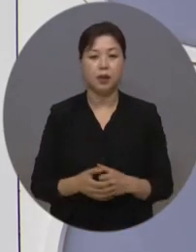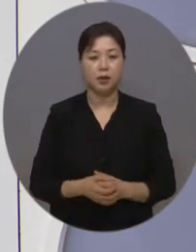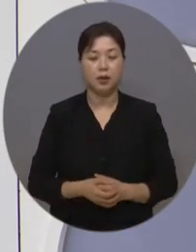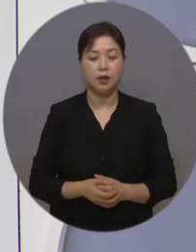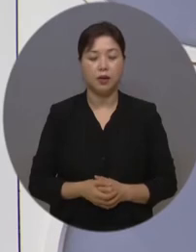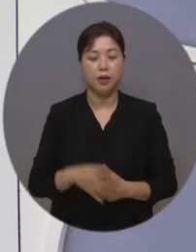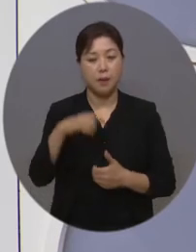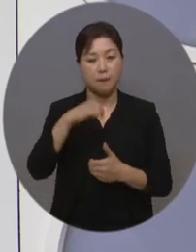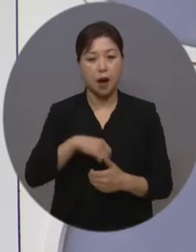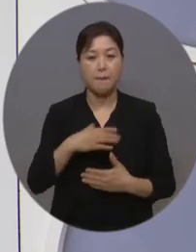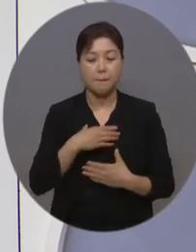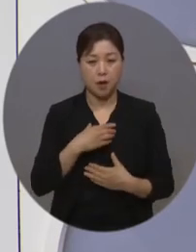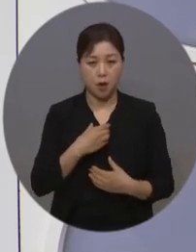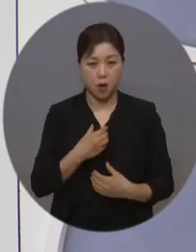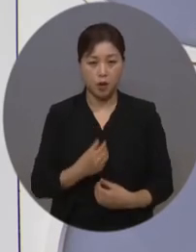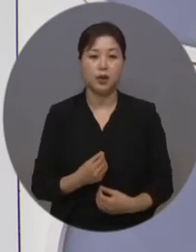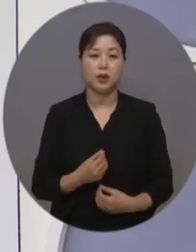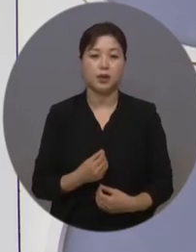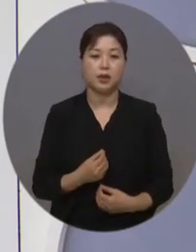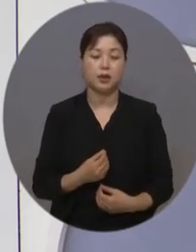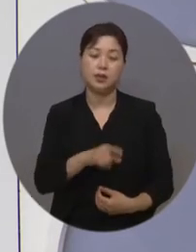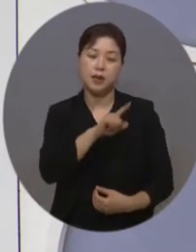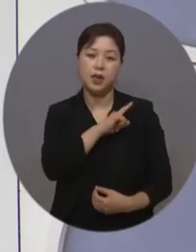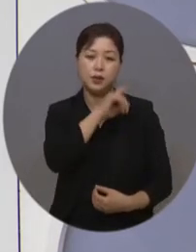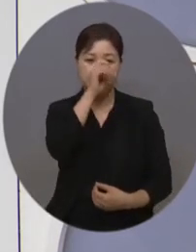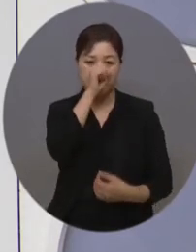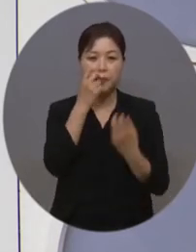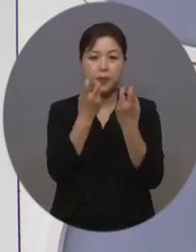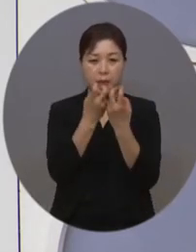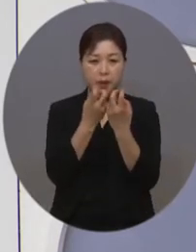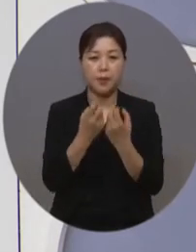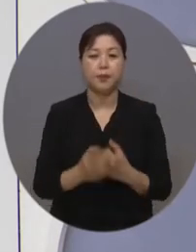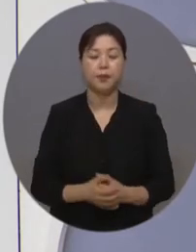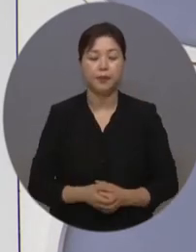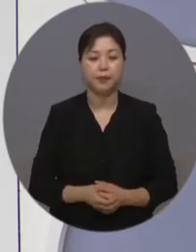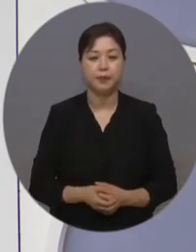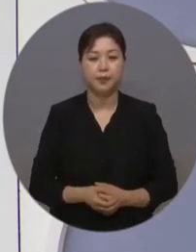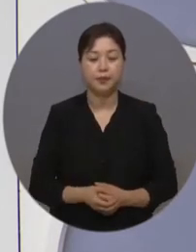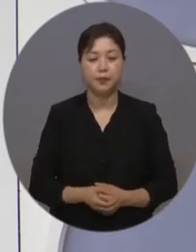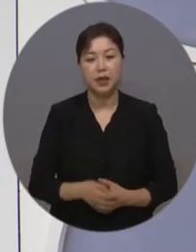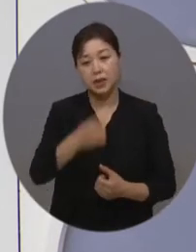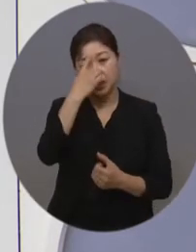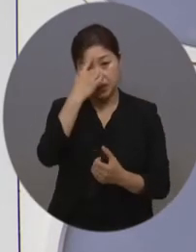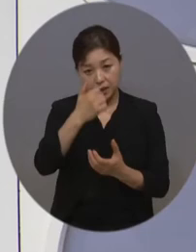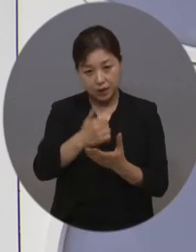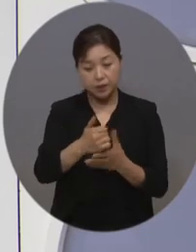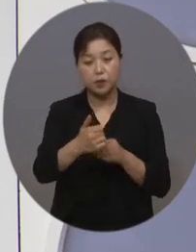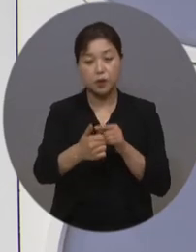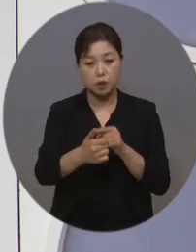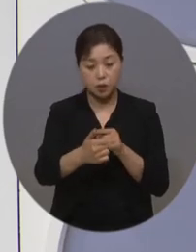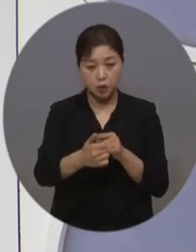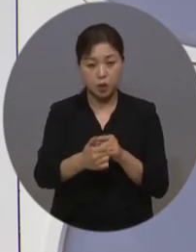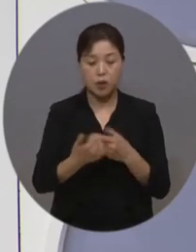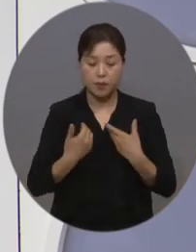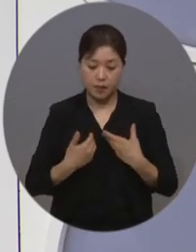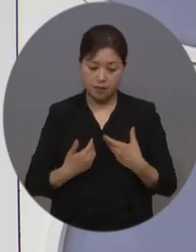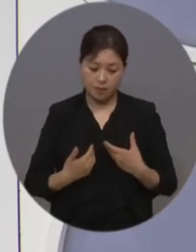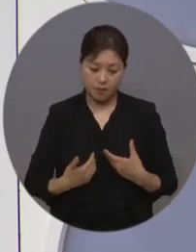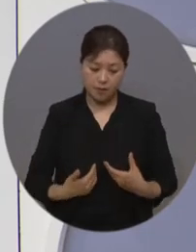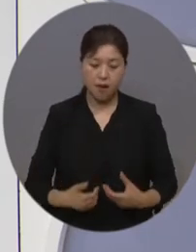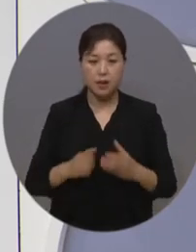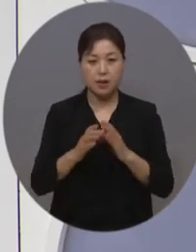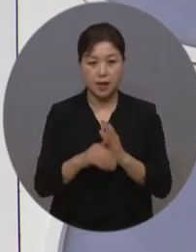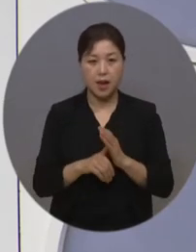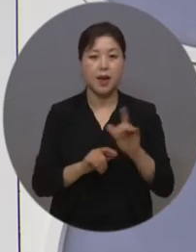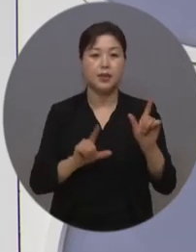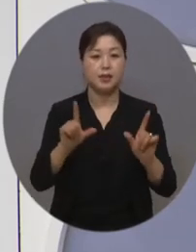정말 마음을 편안하게 해주는 가장 지름길입니다. 이렇게 스님들도 우리 명상을 하는 데는